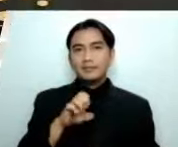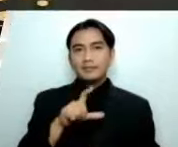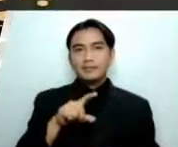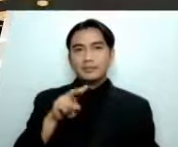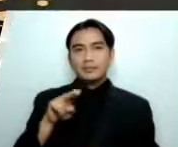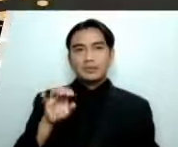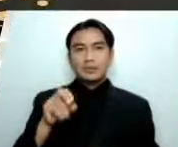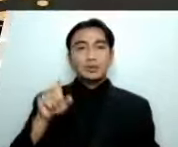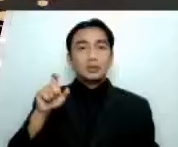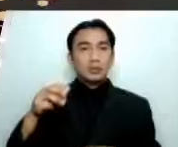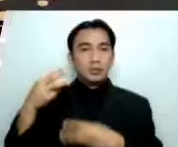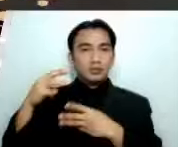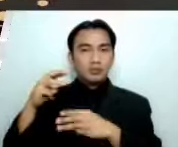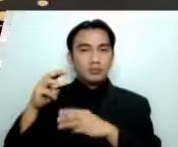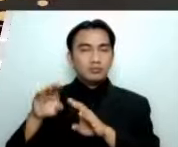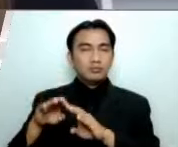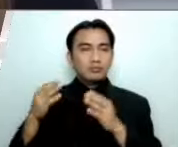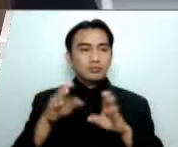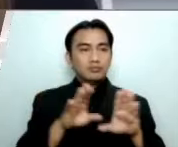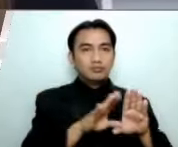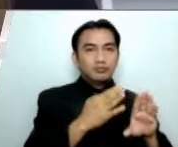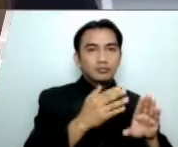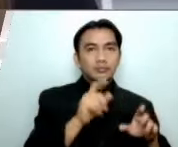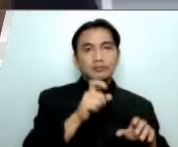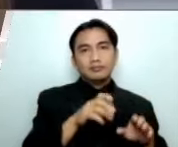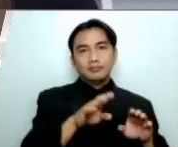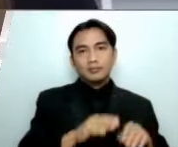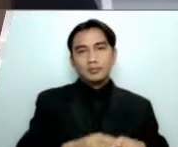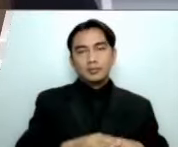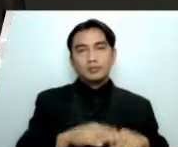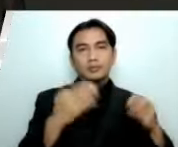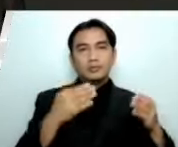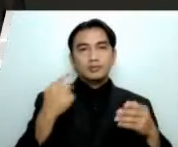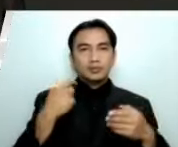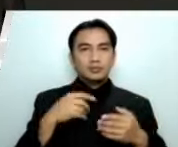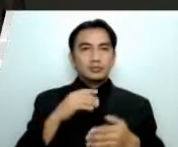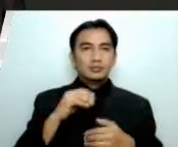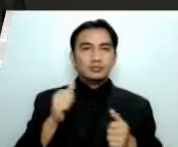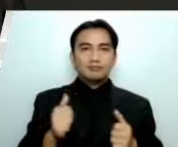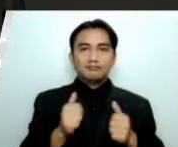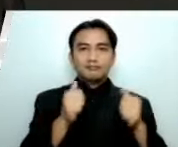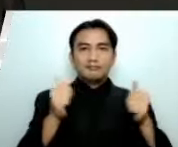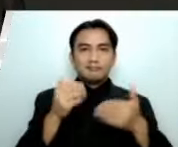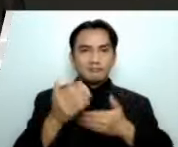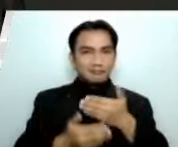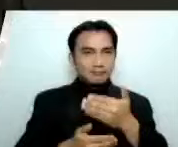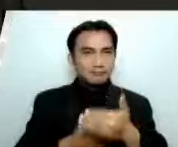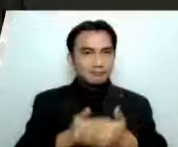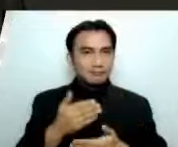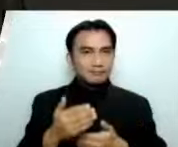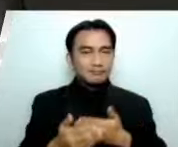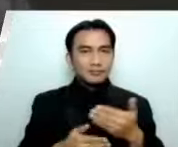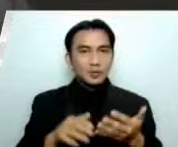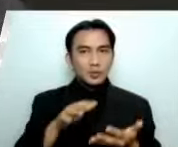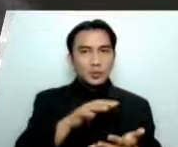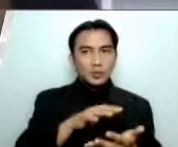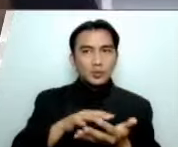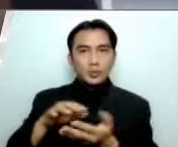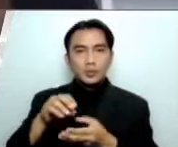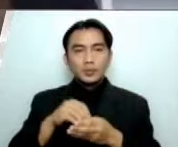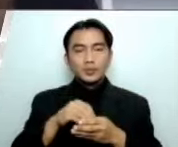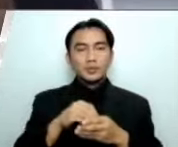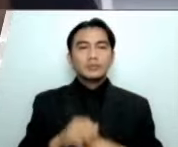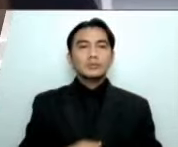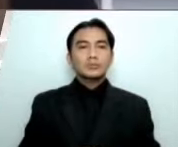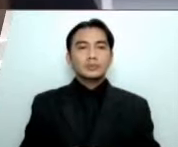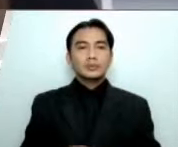pintuan para magcc ang hangin let the hot air out and let the cool fresh air in So it